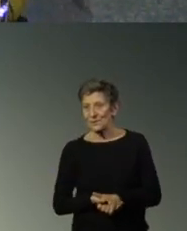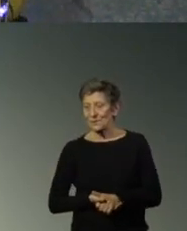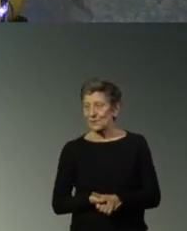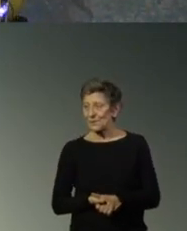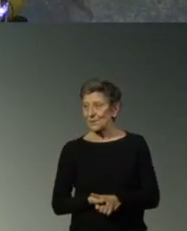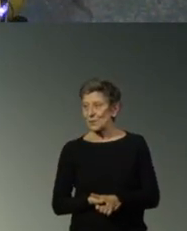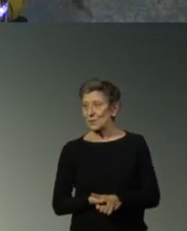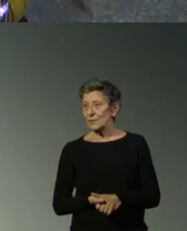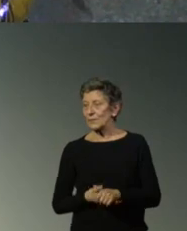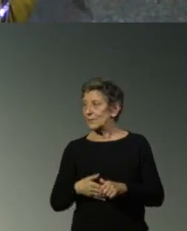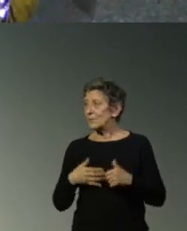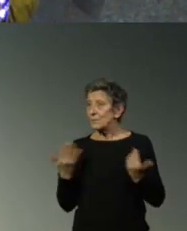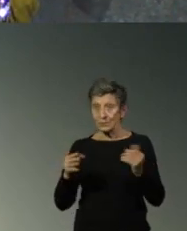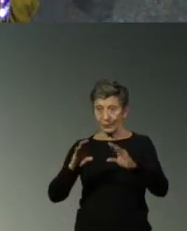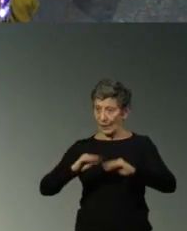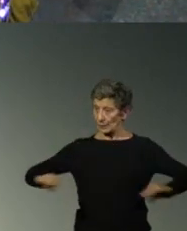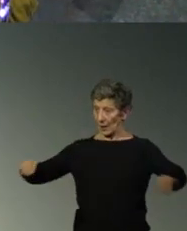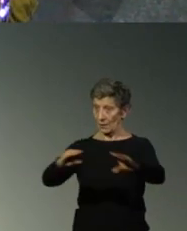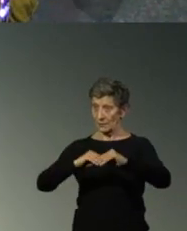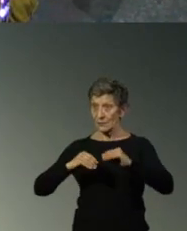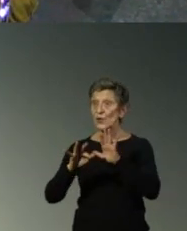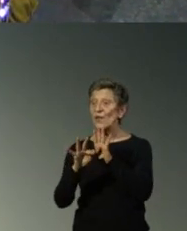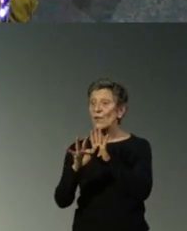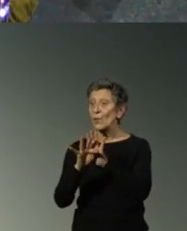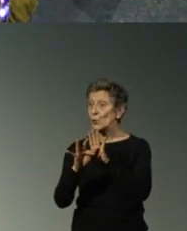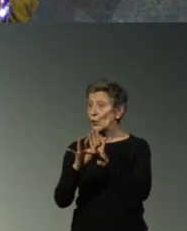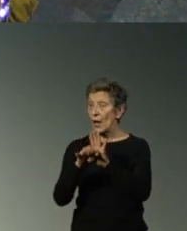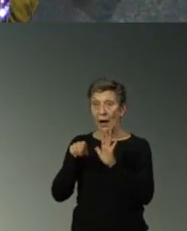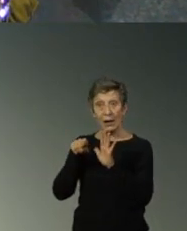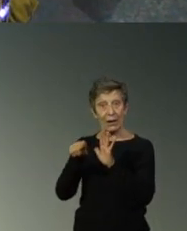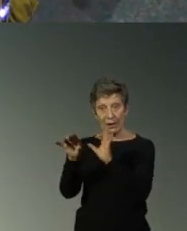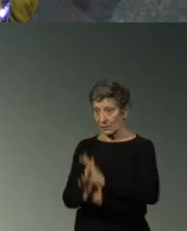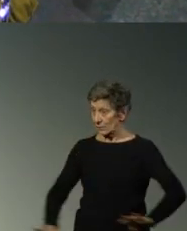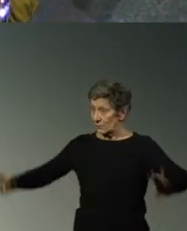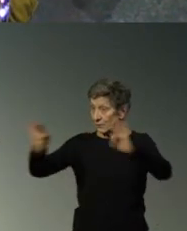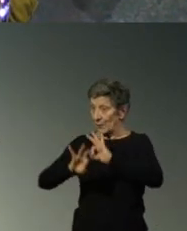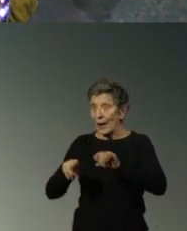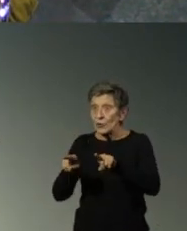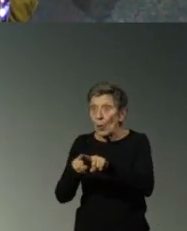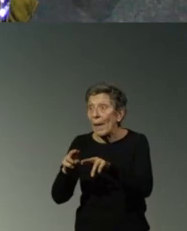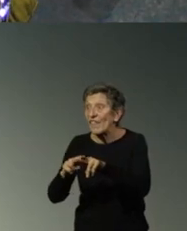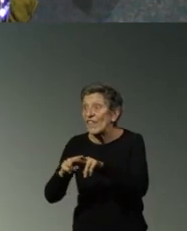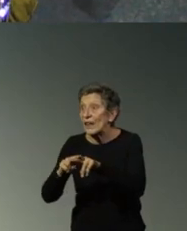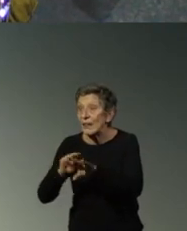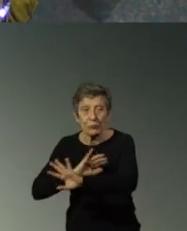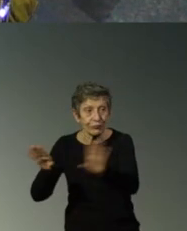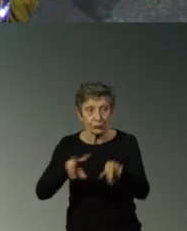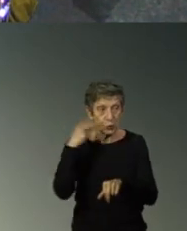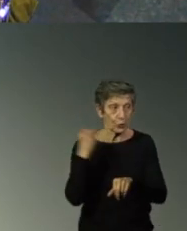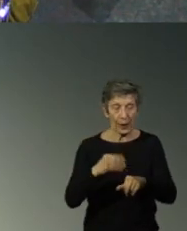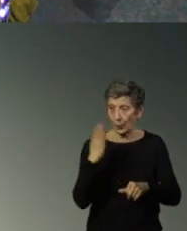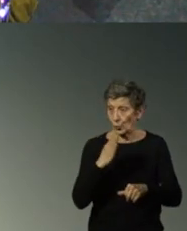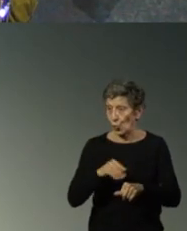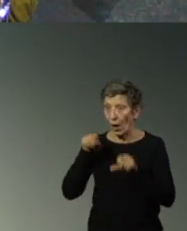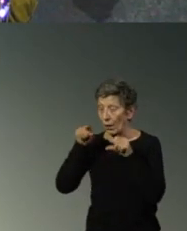Tout espace qui n'est pas fonctionnel est considéré comme une dent creuse. Et quand il y a une dent creuse, Homo sapiens a besoin de la plomber. C'est